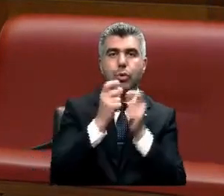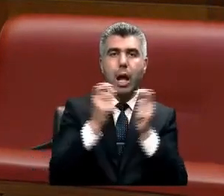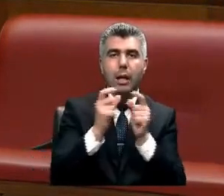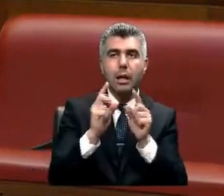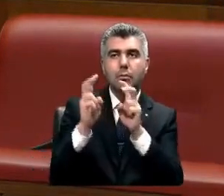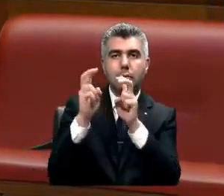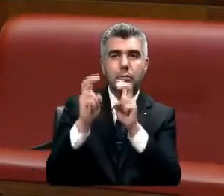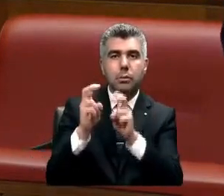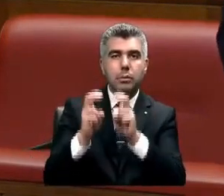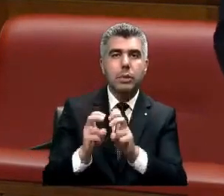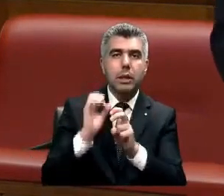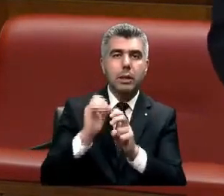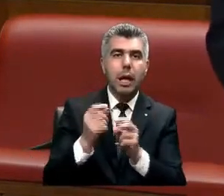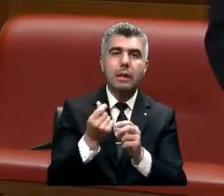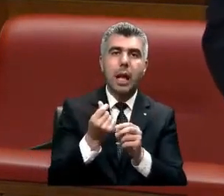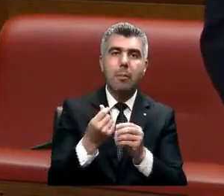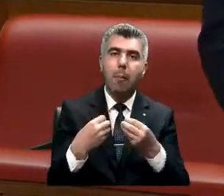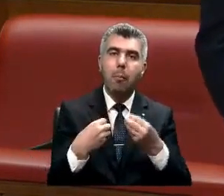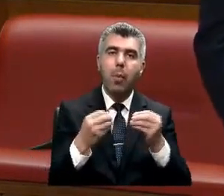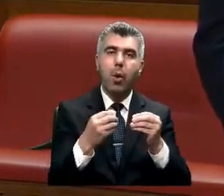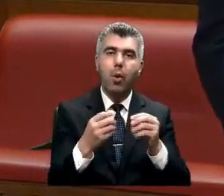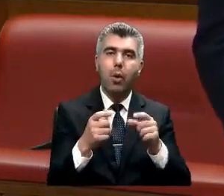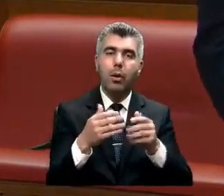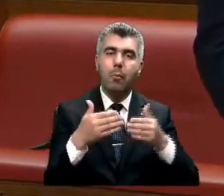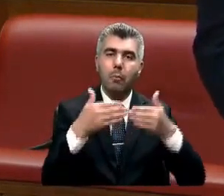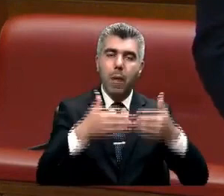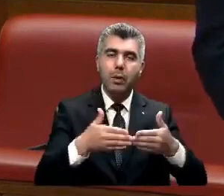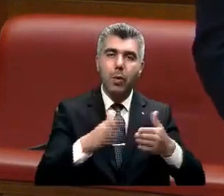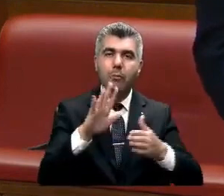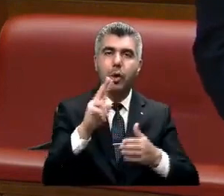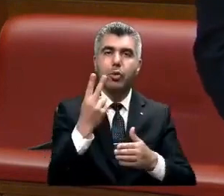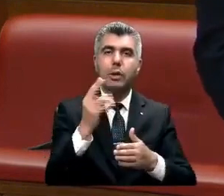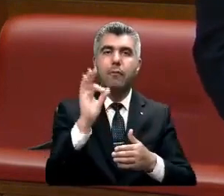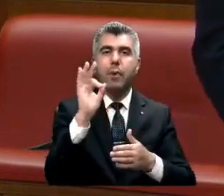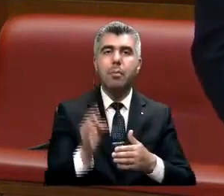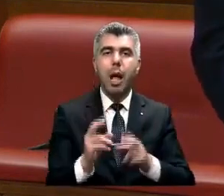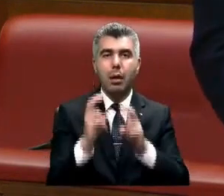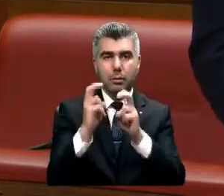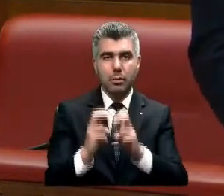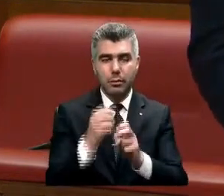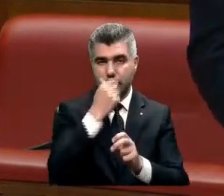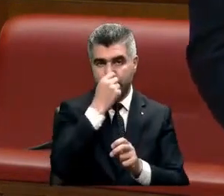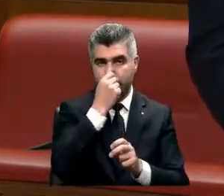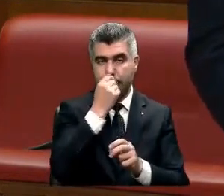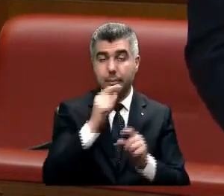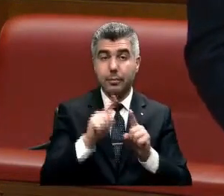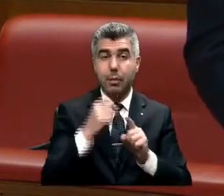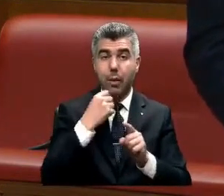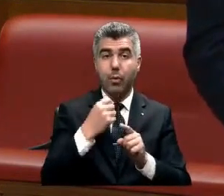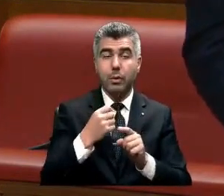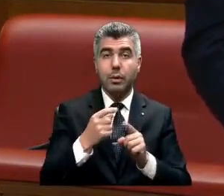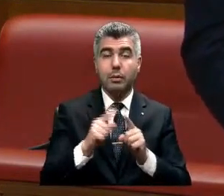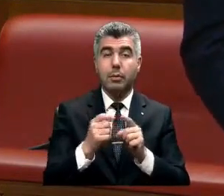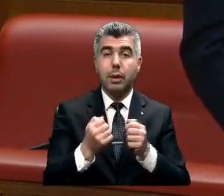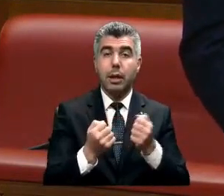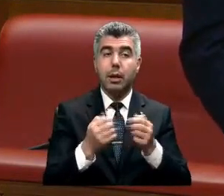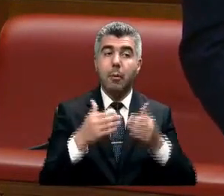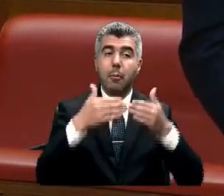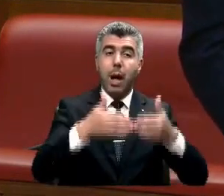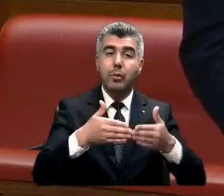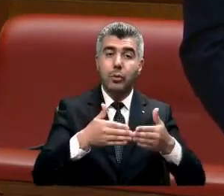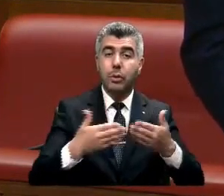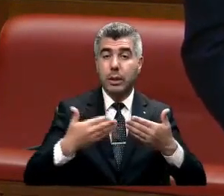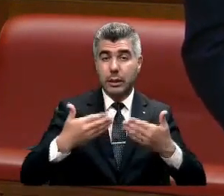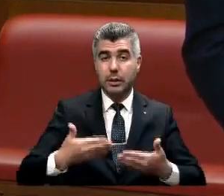عرضت تخفيضات تفضيلية على أثمنة التذاكر بلغت 25%. عموما فإن أسعار تذاكر النقل البحري المسجلة إلى حد